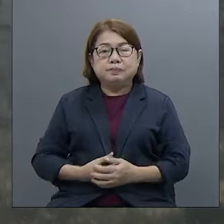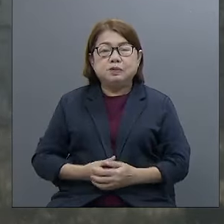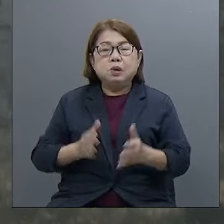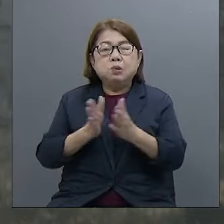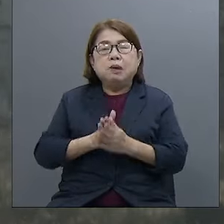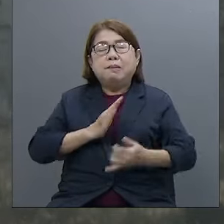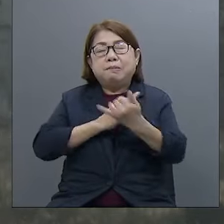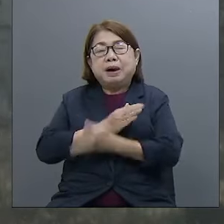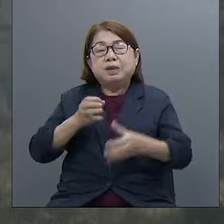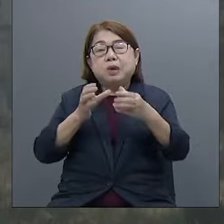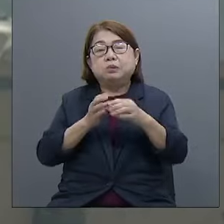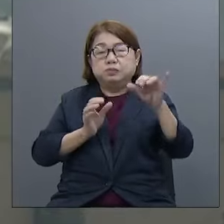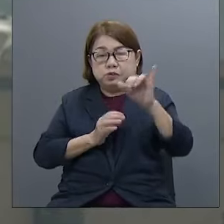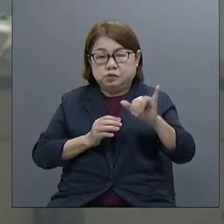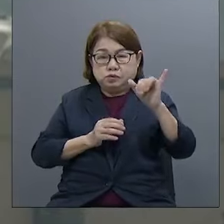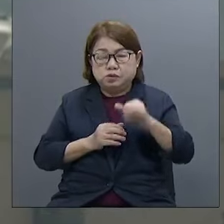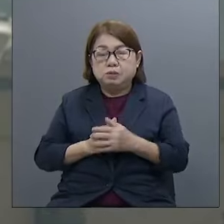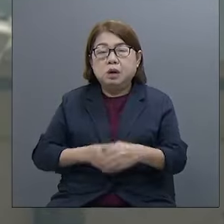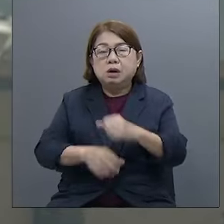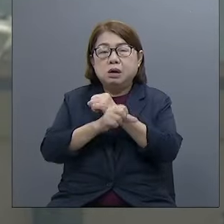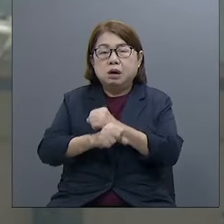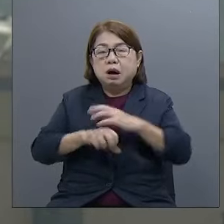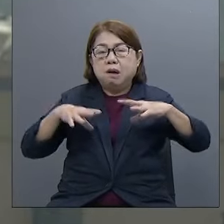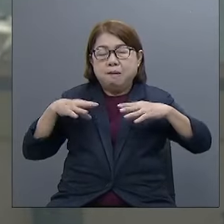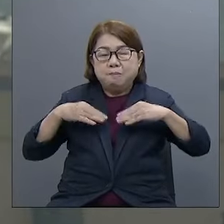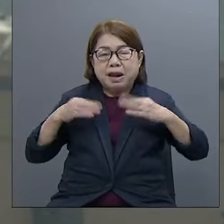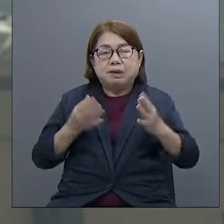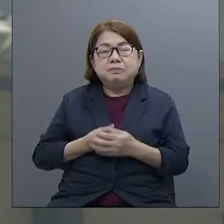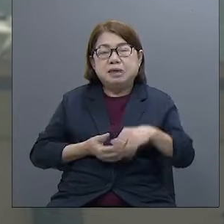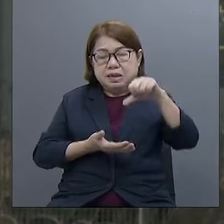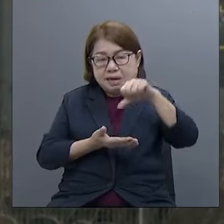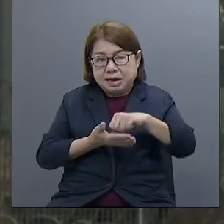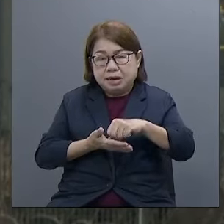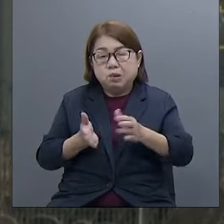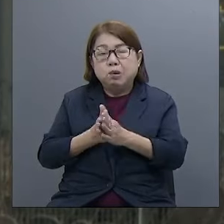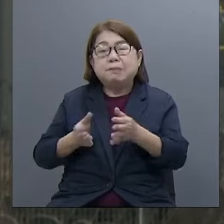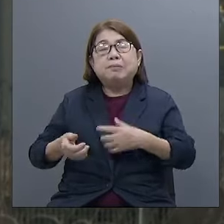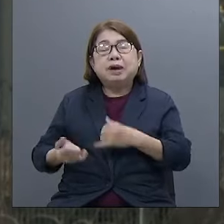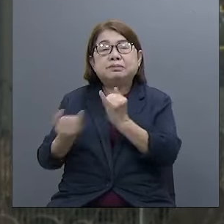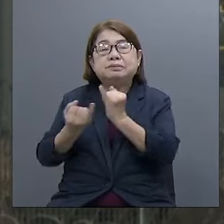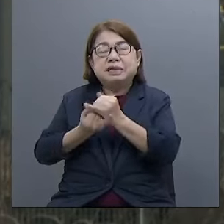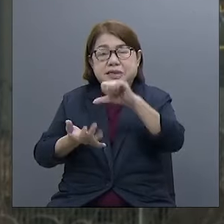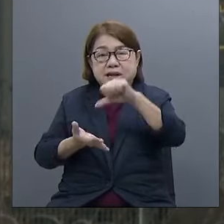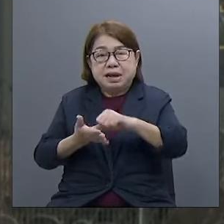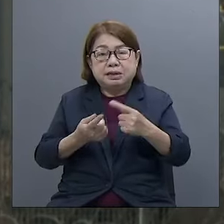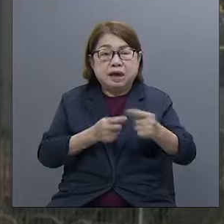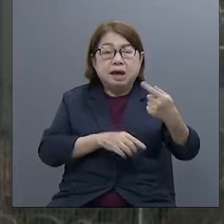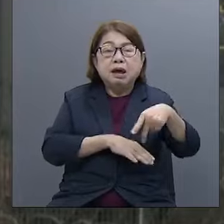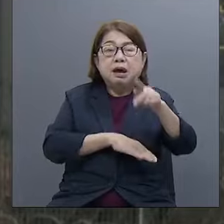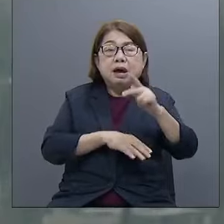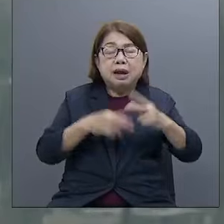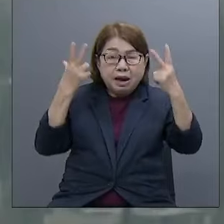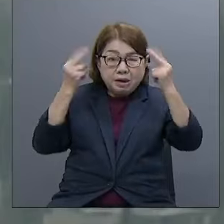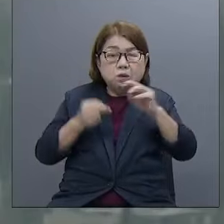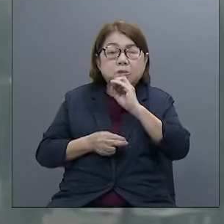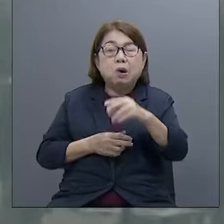ตกเพื่อที่จะต่อต้านอิหร่านและพันธมิตรครับแต่เนทันยาฮูตอบโต้ด้วยถ้อยแถลงของแกนส์นะครับบอกว่าข้อเส